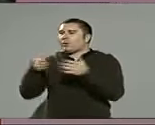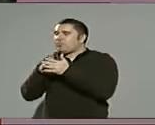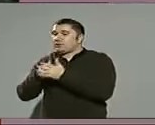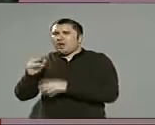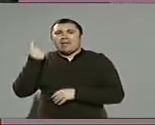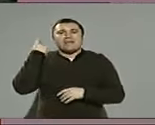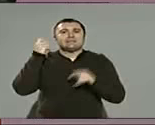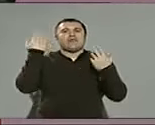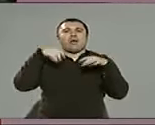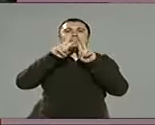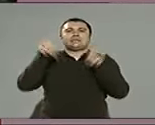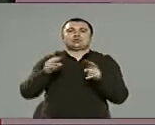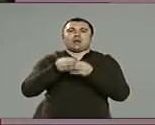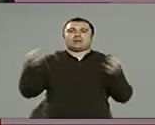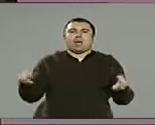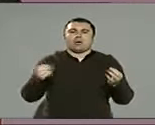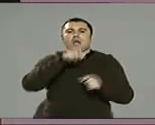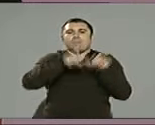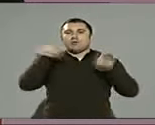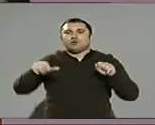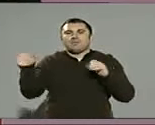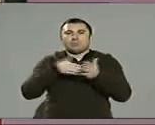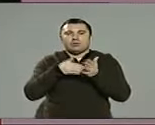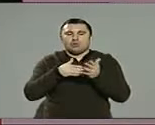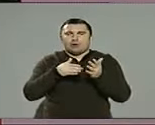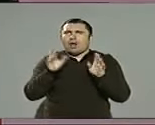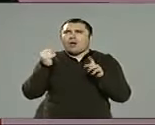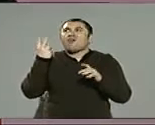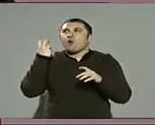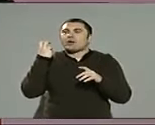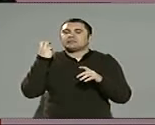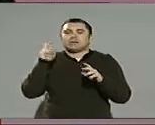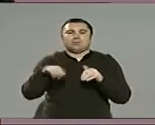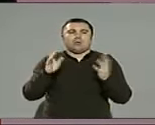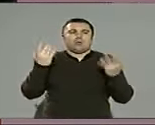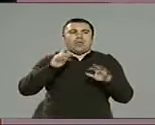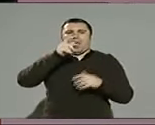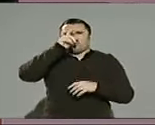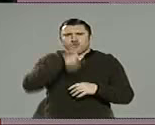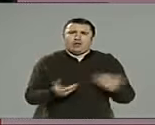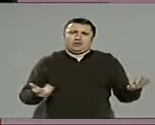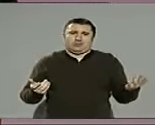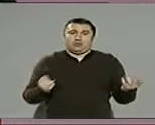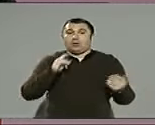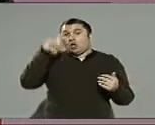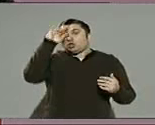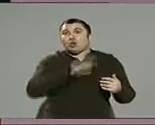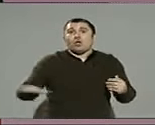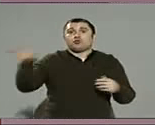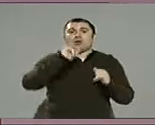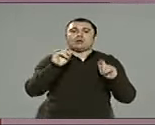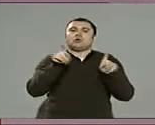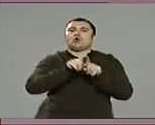Tag der Menschen mit Behinderung. Es ist eine Schande, oder vorgestern, glaube ich, eine Schande, dass Deutschland die UN-Konvention über die